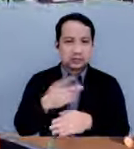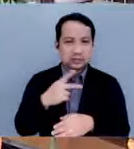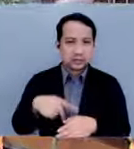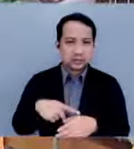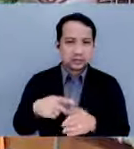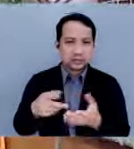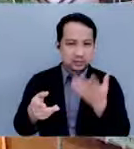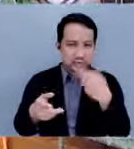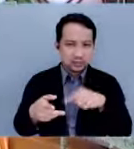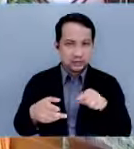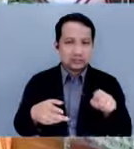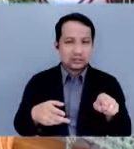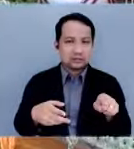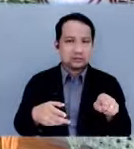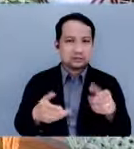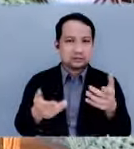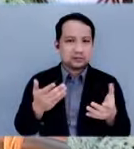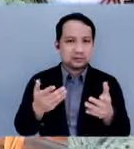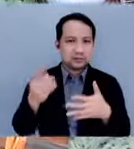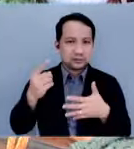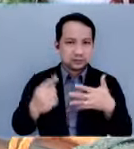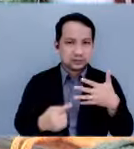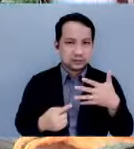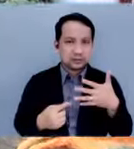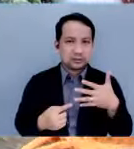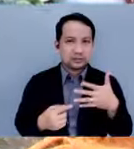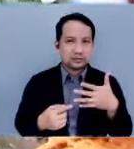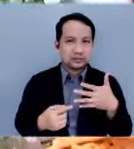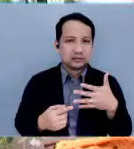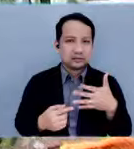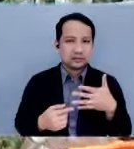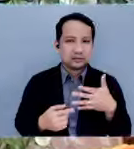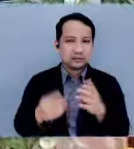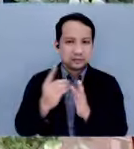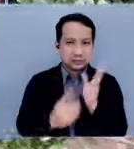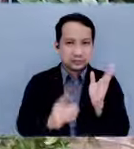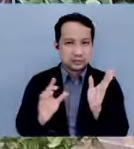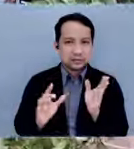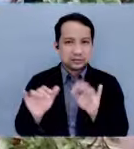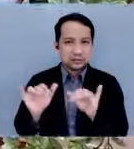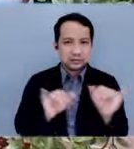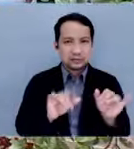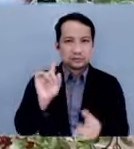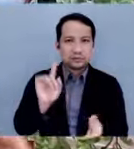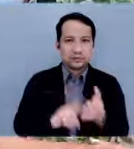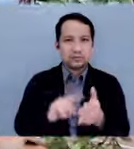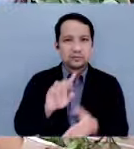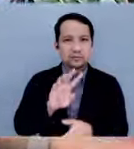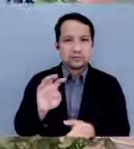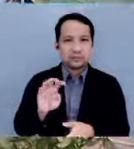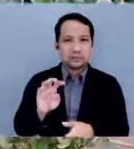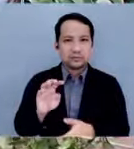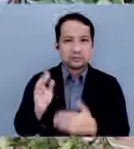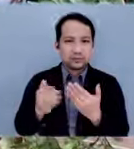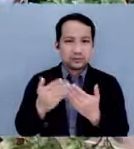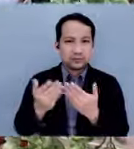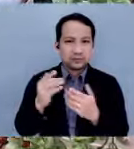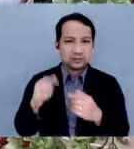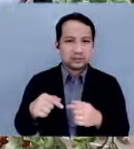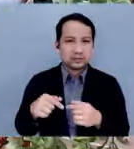Princess? Mga detailed po na design and size, 1,400. Pag mga simple naman po, tapos